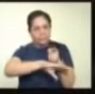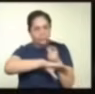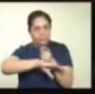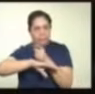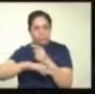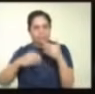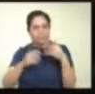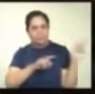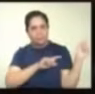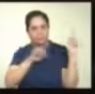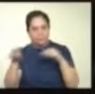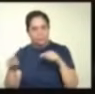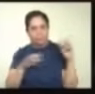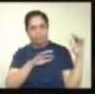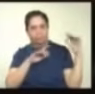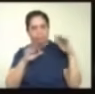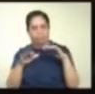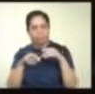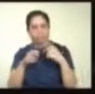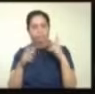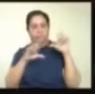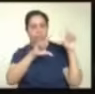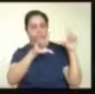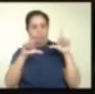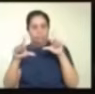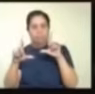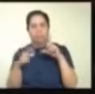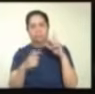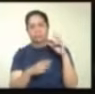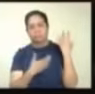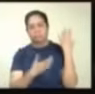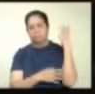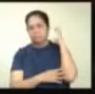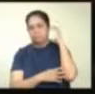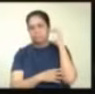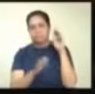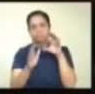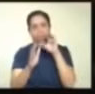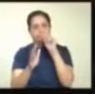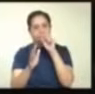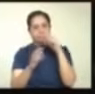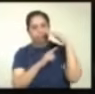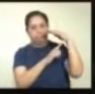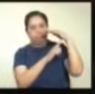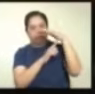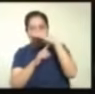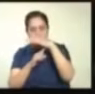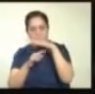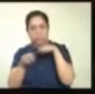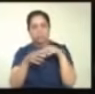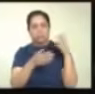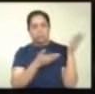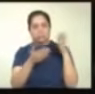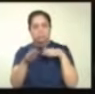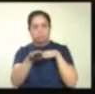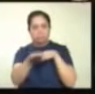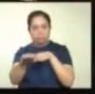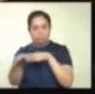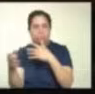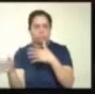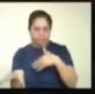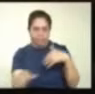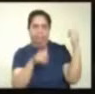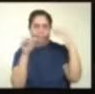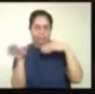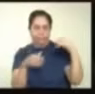sa pagdating ng mga convicted sa Maguindanao Massacre case. Pati yung chopper na naghatid sa convoy kanina ay umalis na